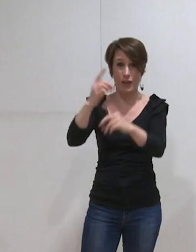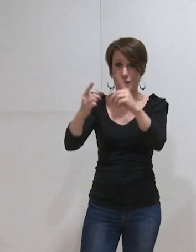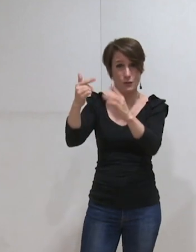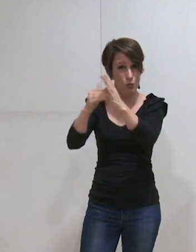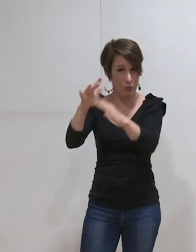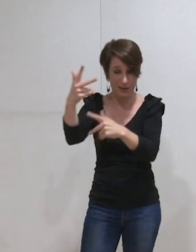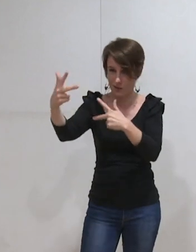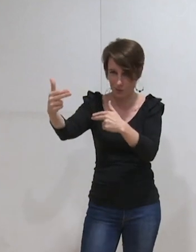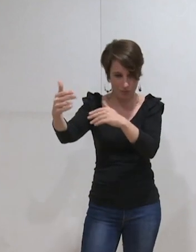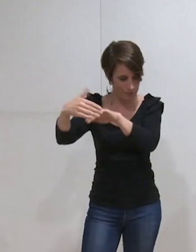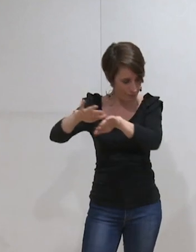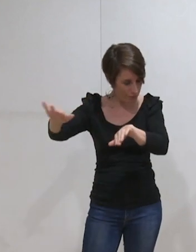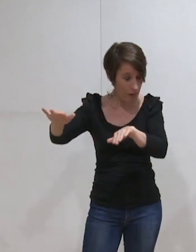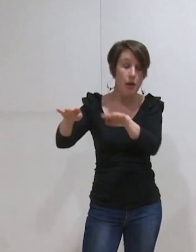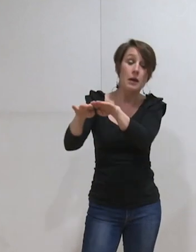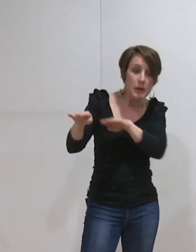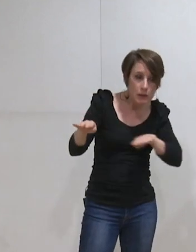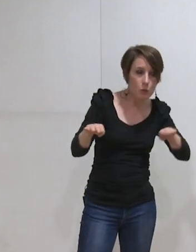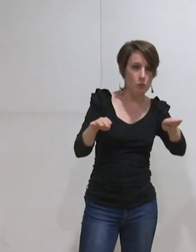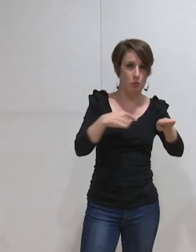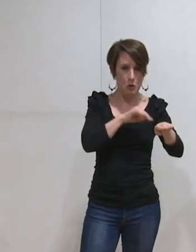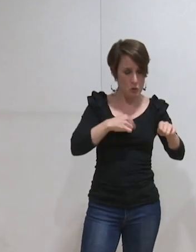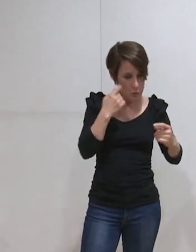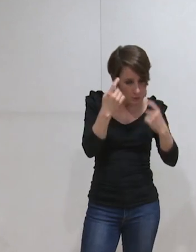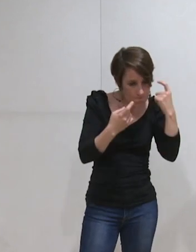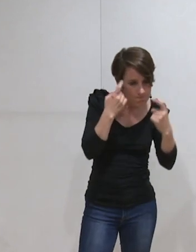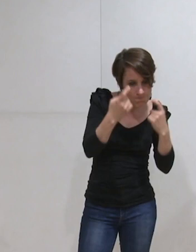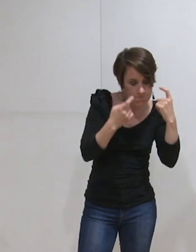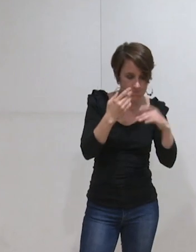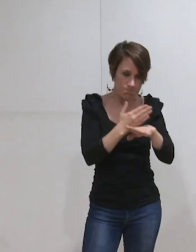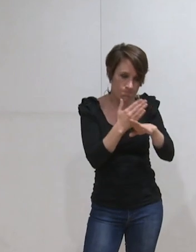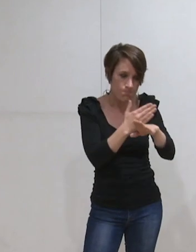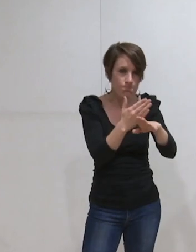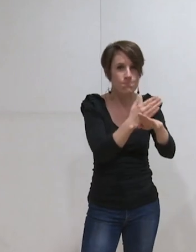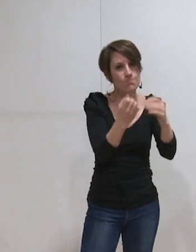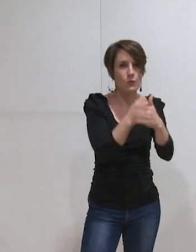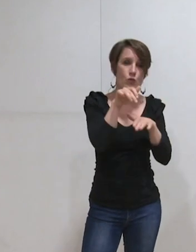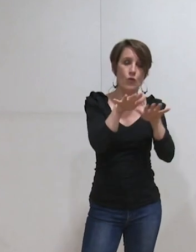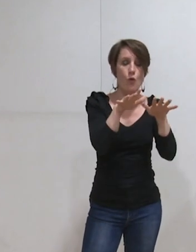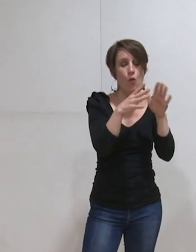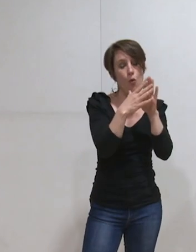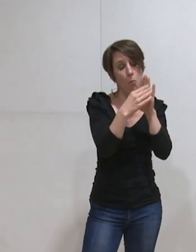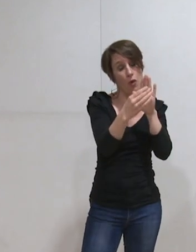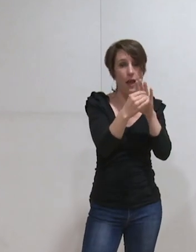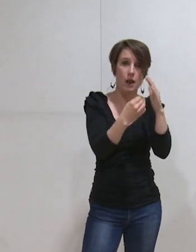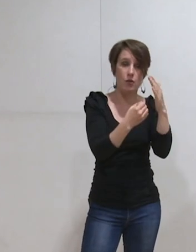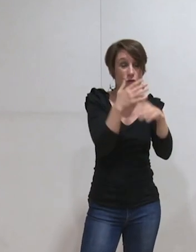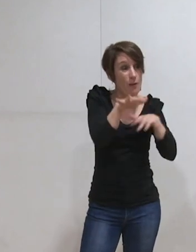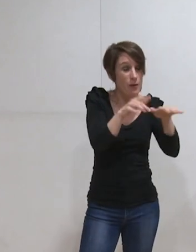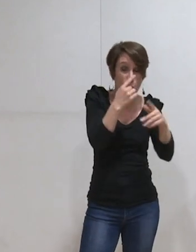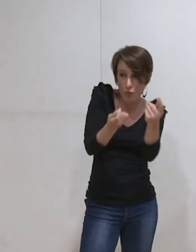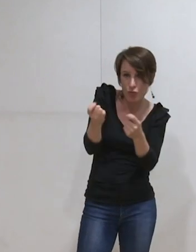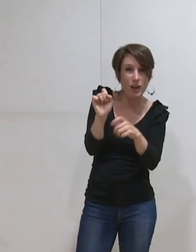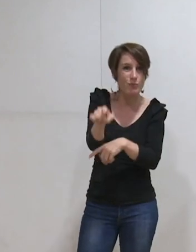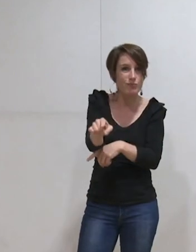même temps nous nous sommes engagés dans un travail à moyen terme avec l'élaboration d'un nouveau modèle pour la gestion du site concrètement le